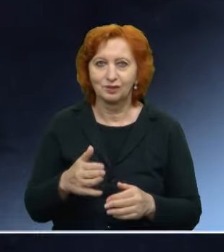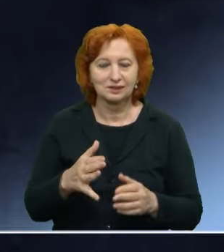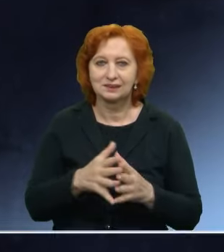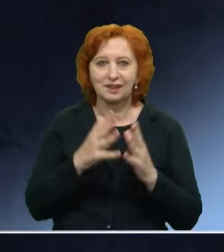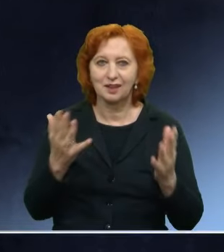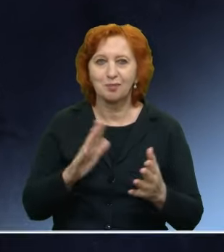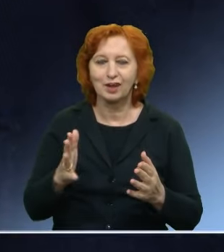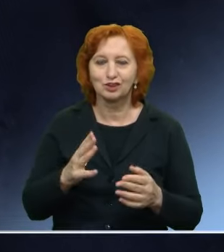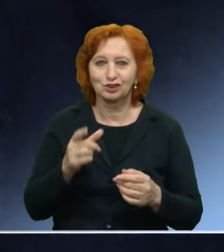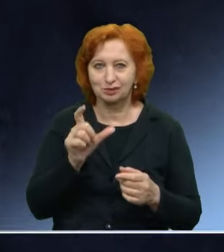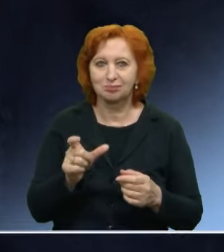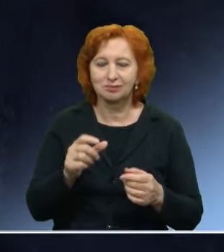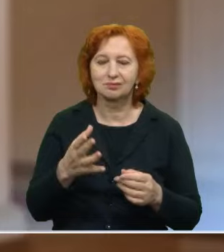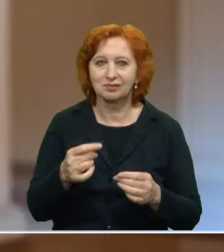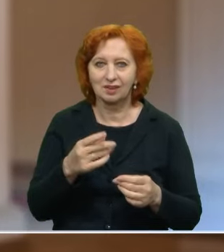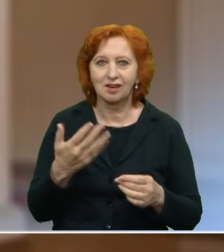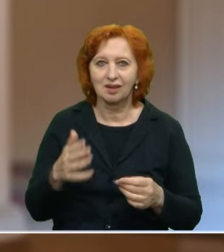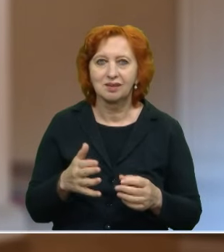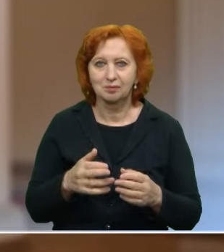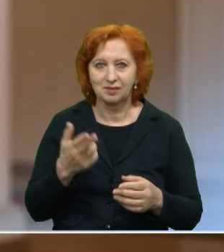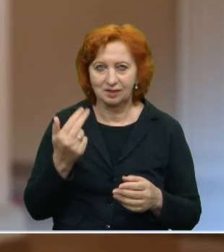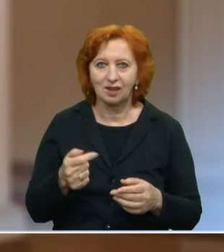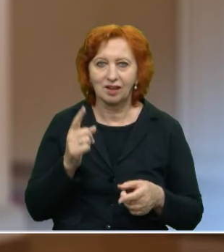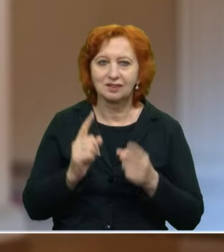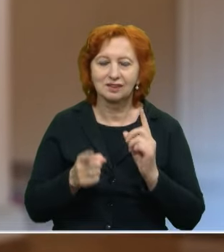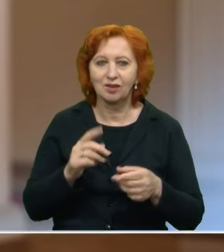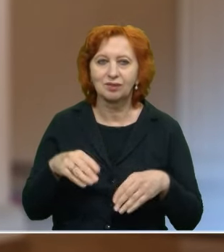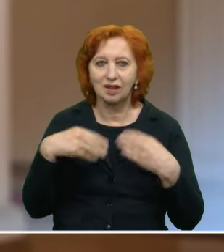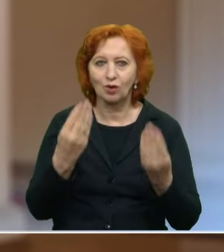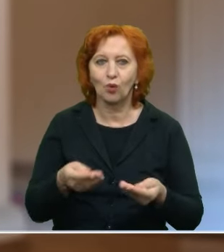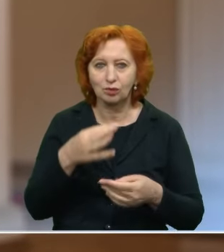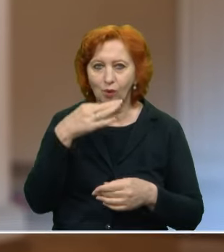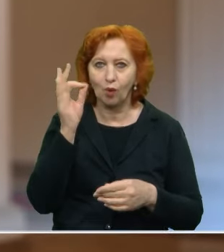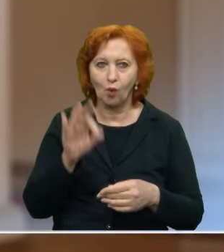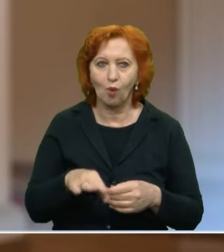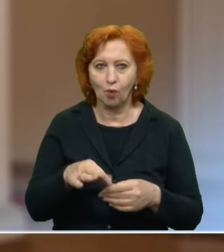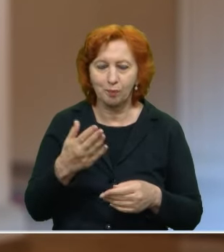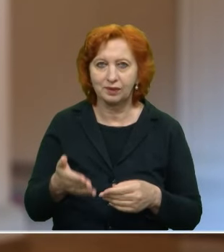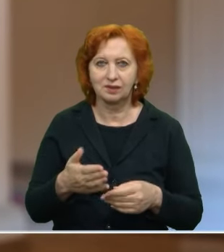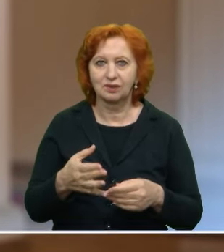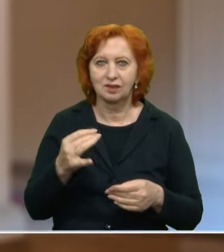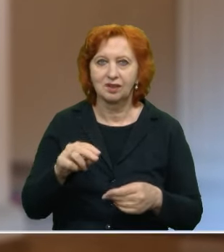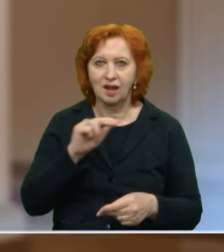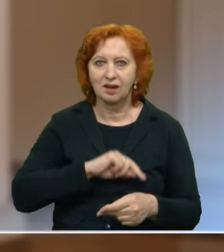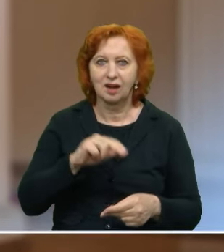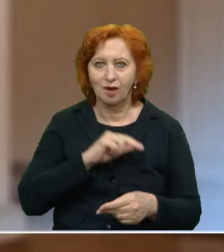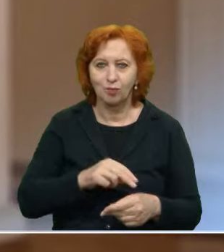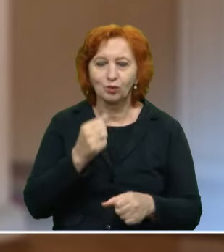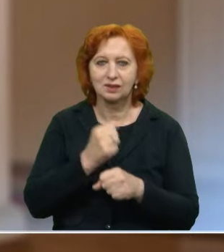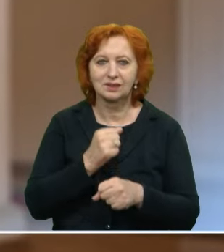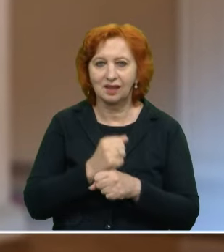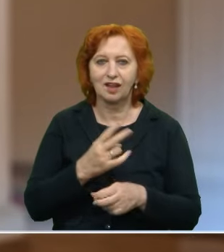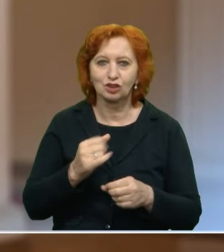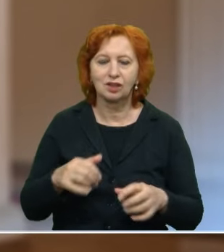небольшим, скажем так. Возраст дает опыт, то есть уже многие работы ты уже делаешь на